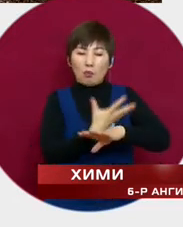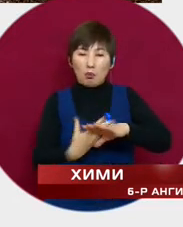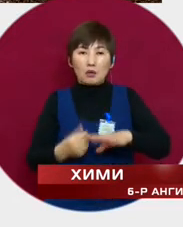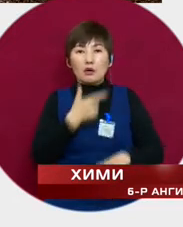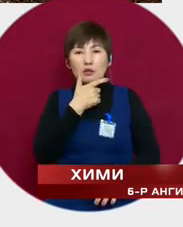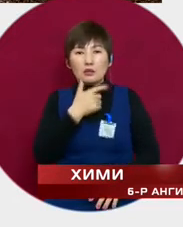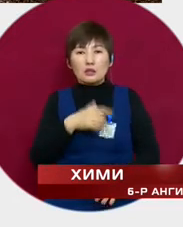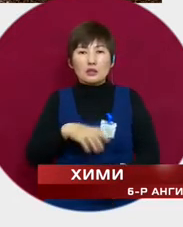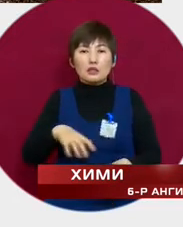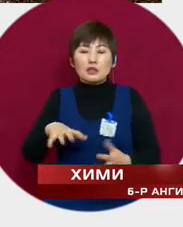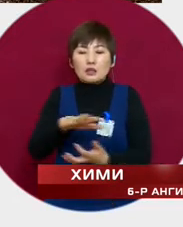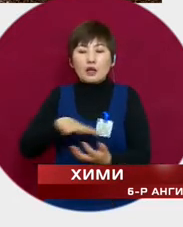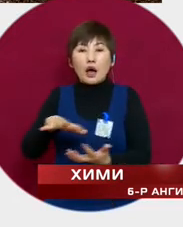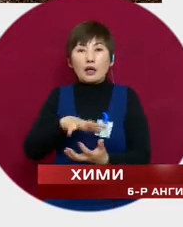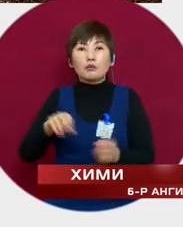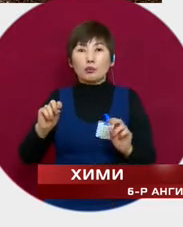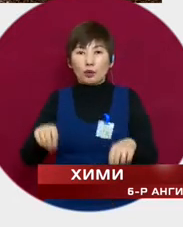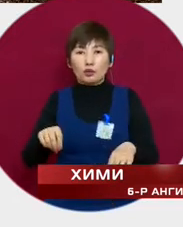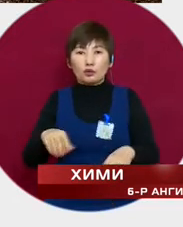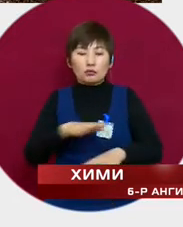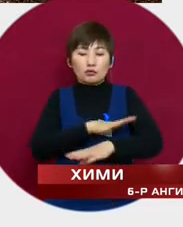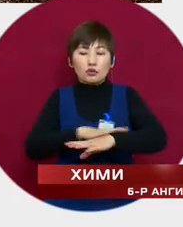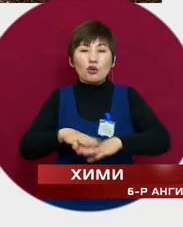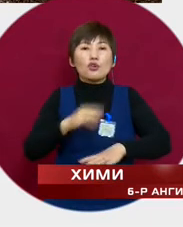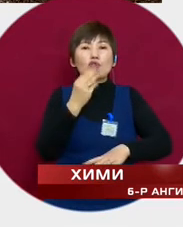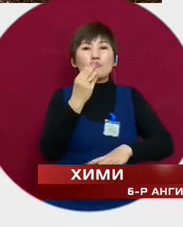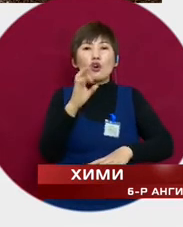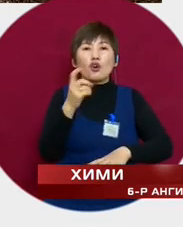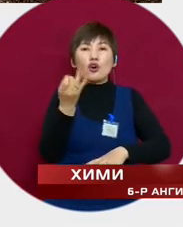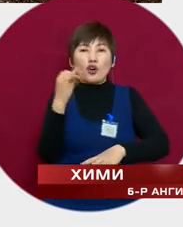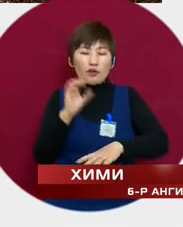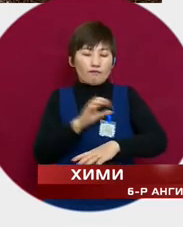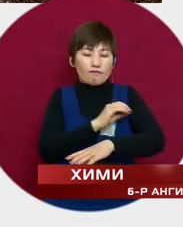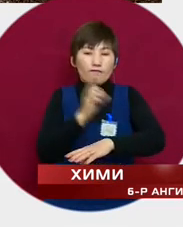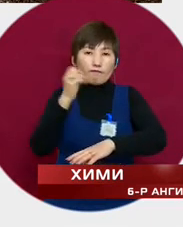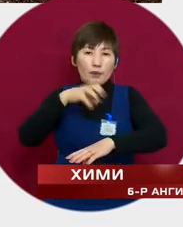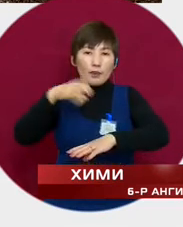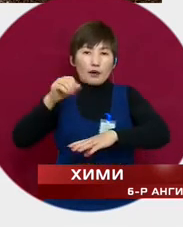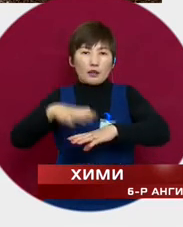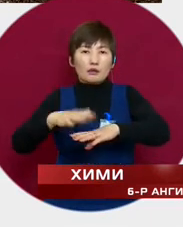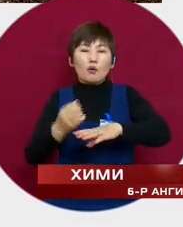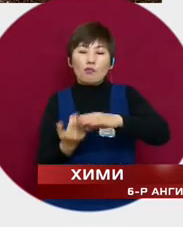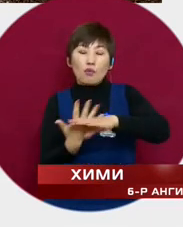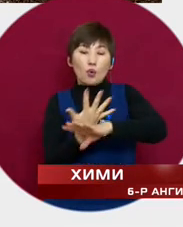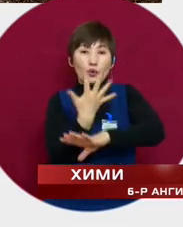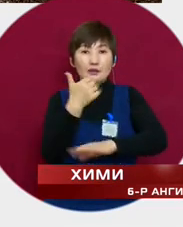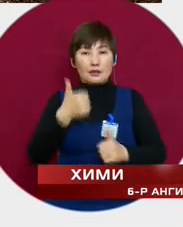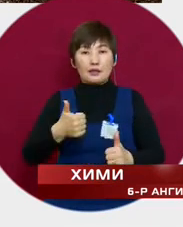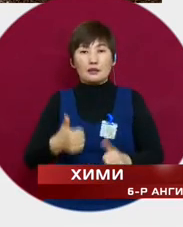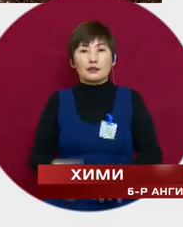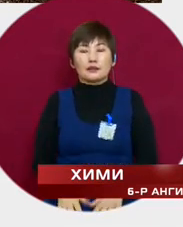Хөрсийг сарамжуулахын тулд хөрсөнд шохоо хийж өгөх ба ингэснээр ургамлын ургац сайжирдаг.